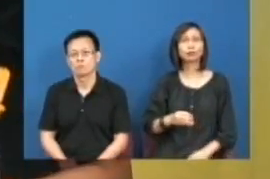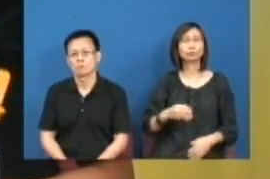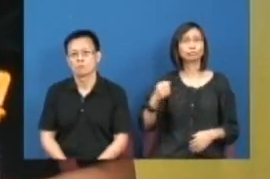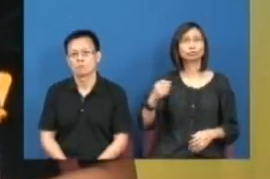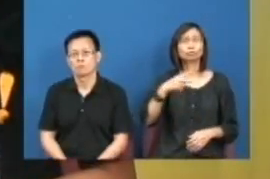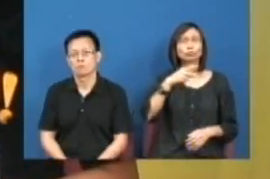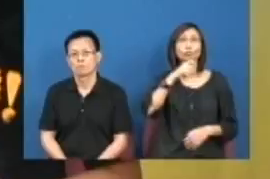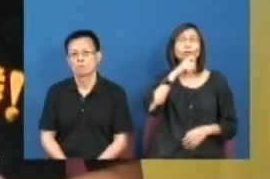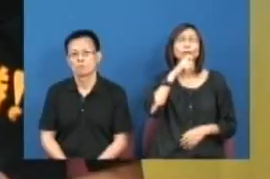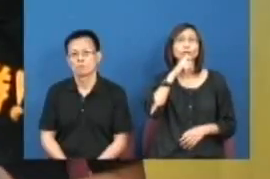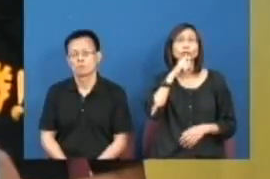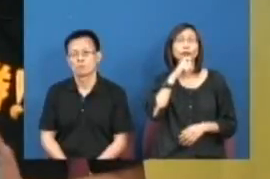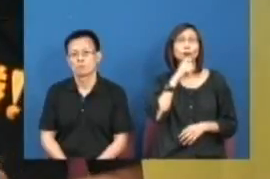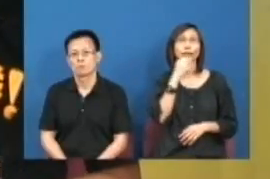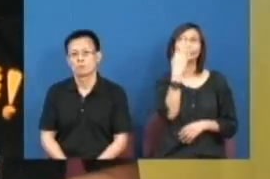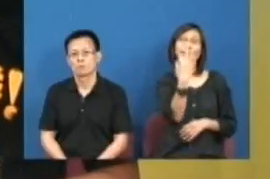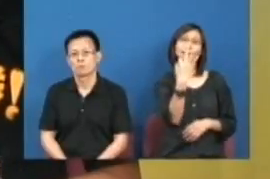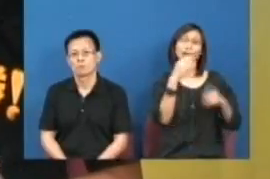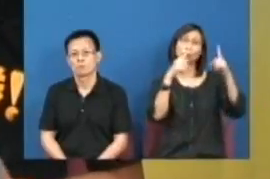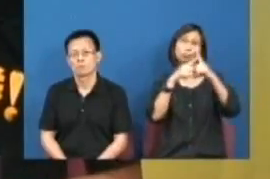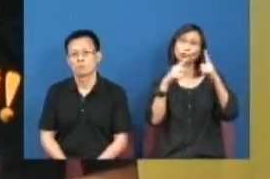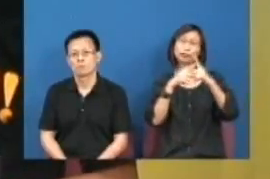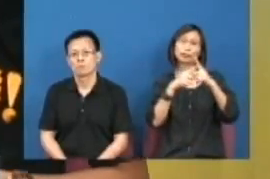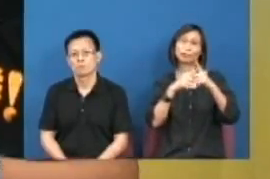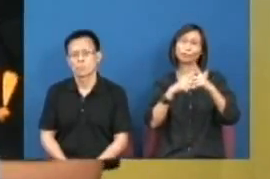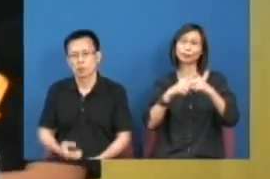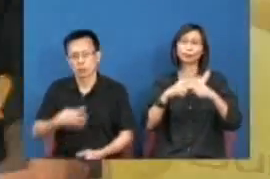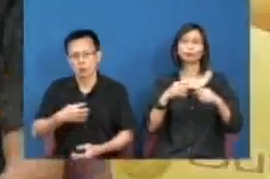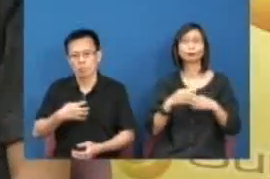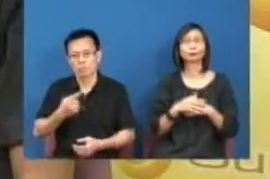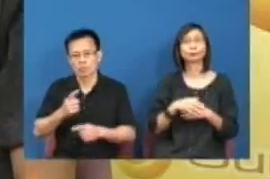疑似候選人究竟是什麼質地啊，什麼方式。 我覺得其實